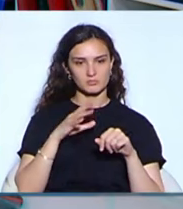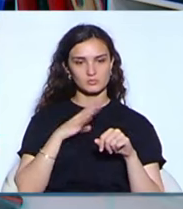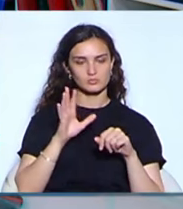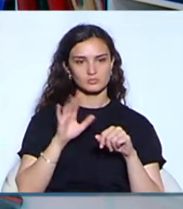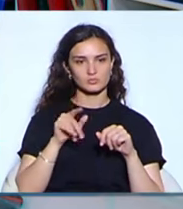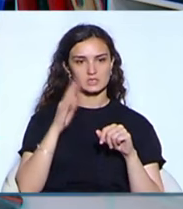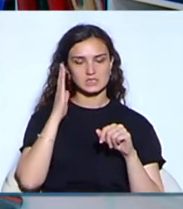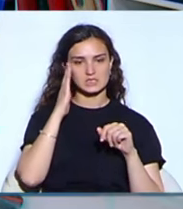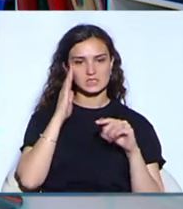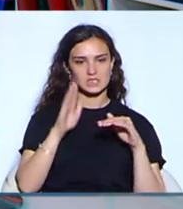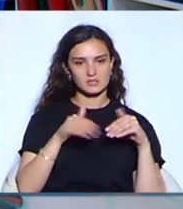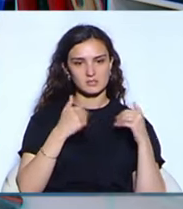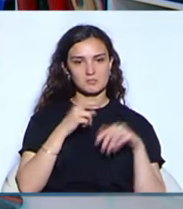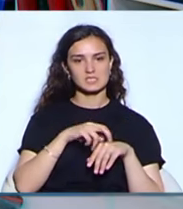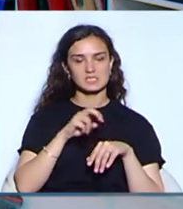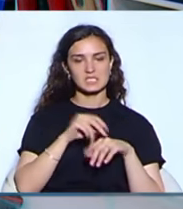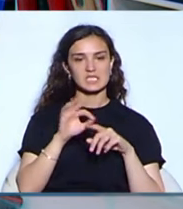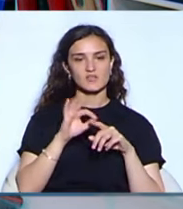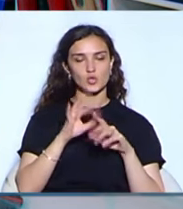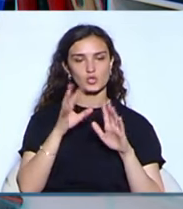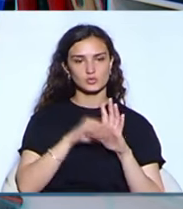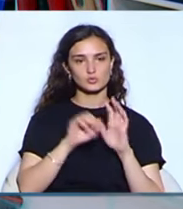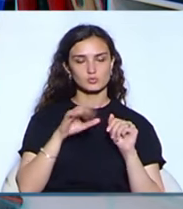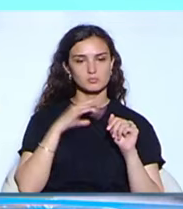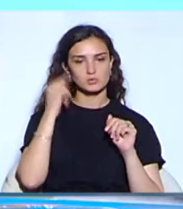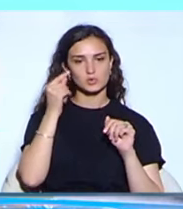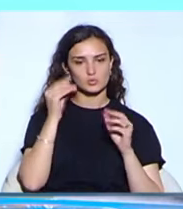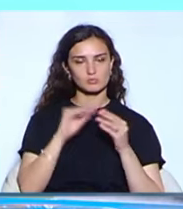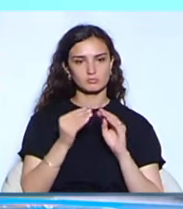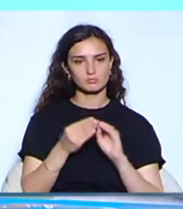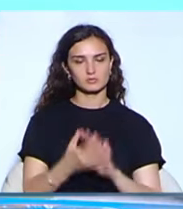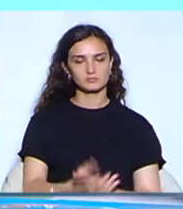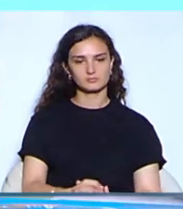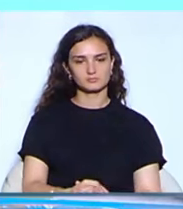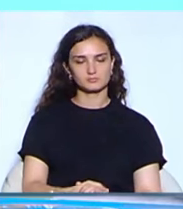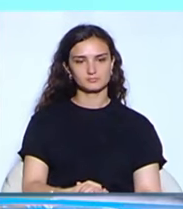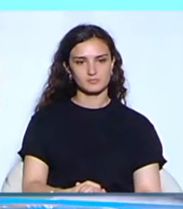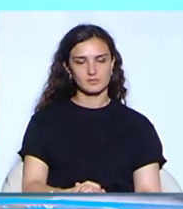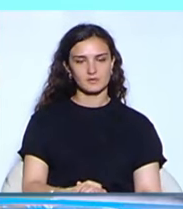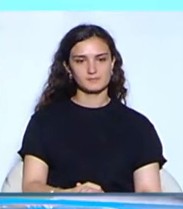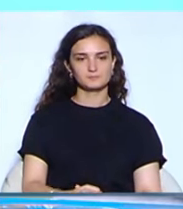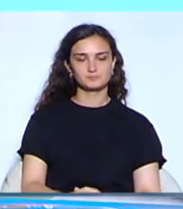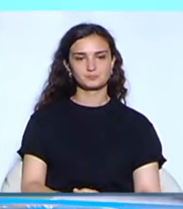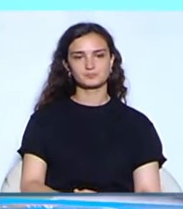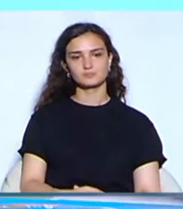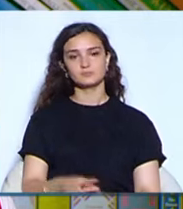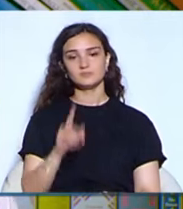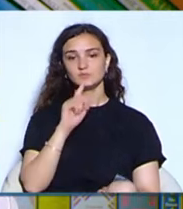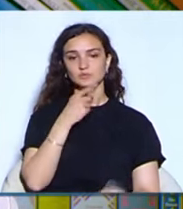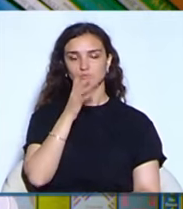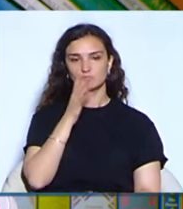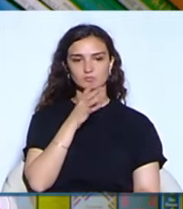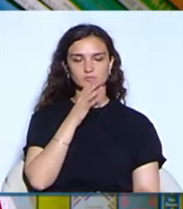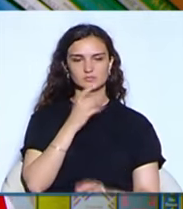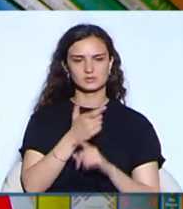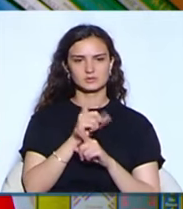თქვა, ძილის მედიცინა, სადაც ნევროლოგია ჩართული და იყოს ფსიქიკური პრობლემა? იცით რა, მე არ ის და 5 თვის ბავშვზე ალბათ